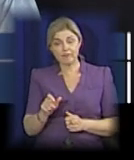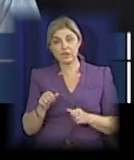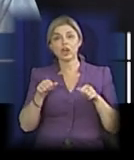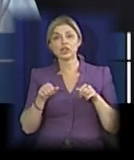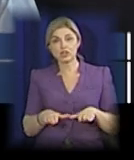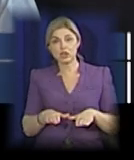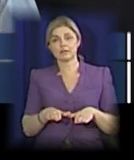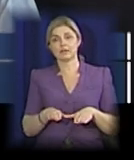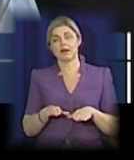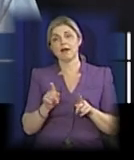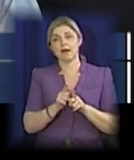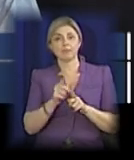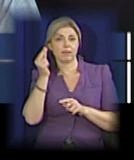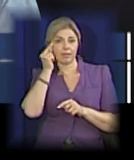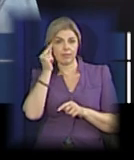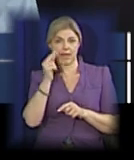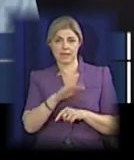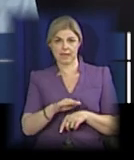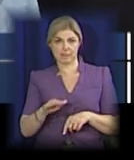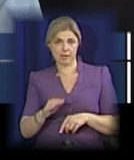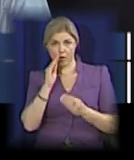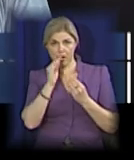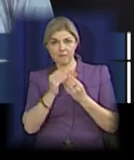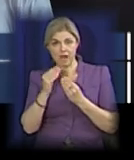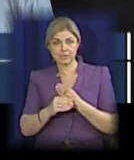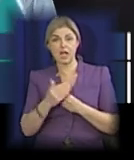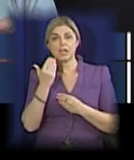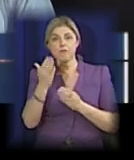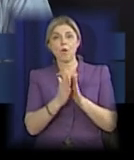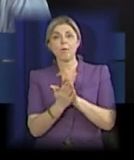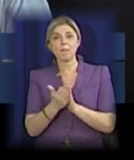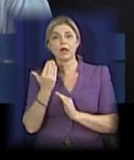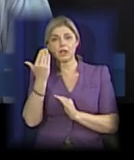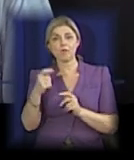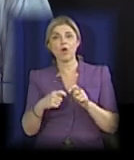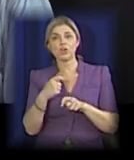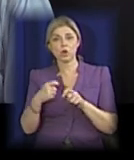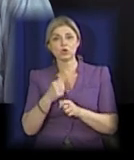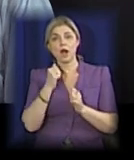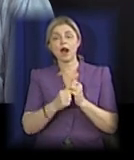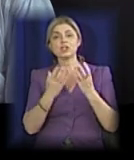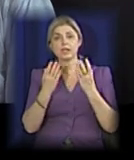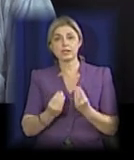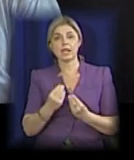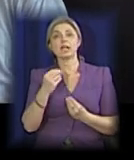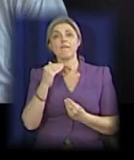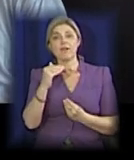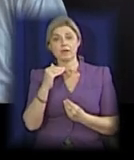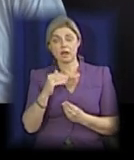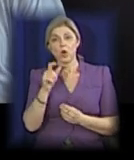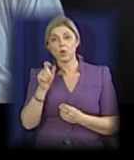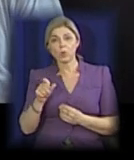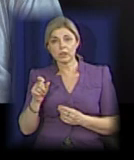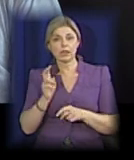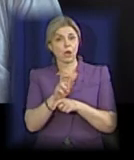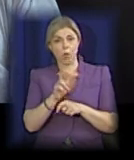Людина сьогодні вирішила прикриватися дітьми. Ось папка його порушень щоденно з 22 лютого. Людина не ходить на роботу. І тут